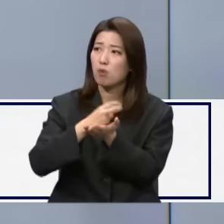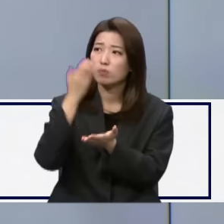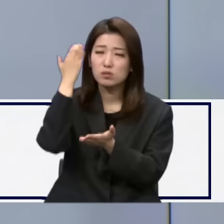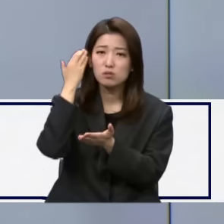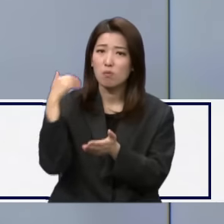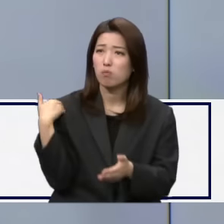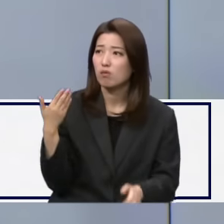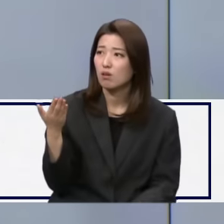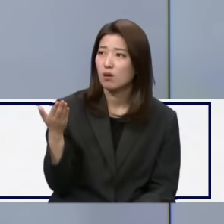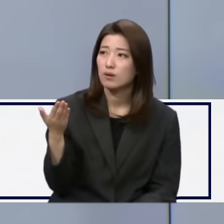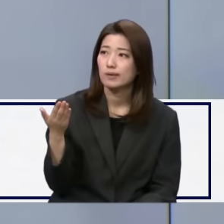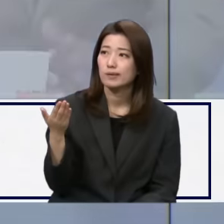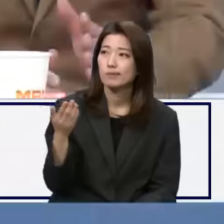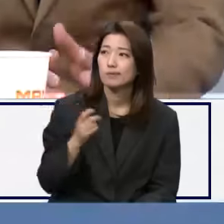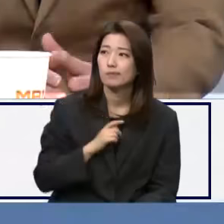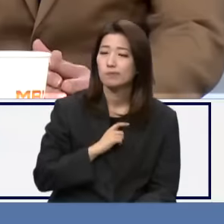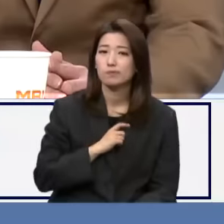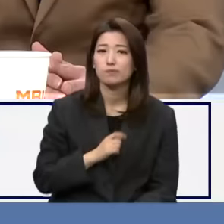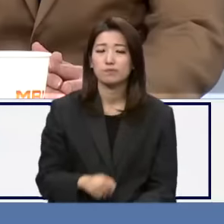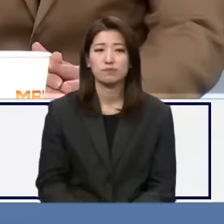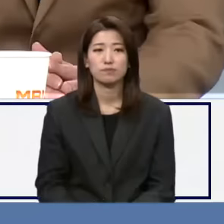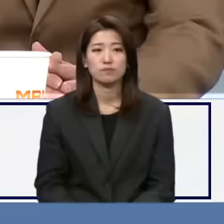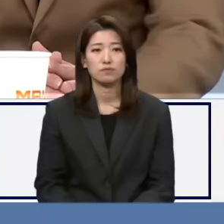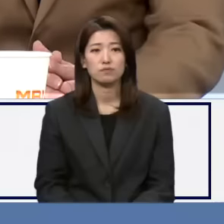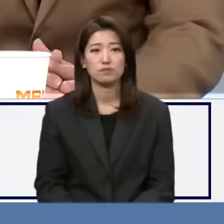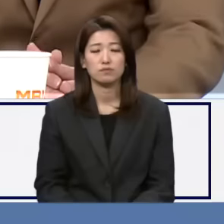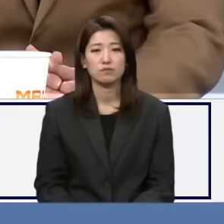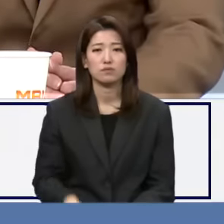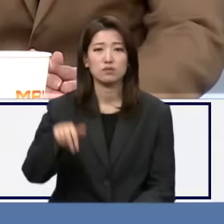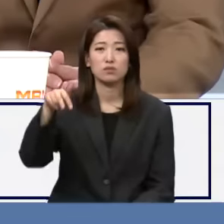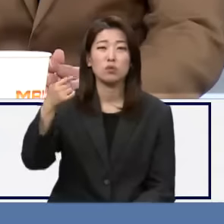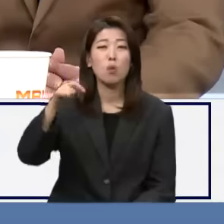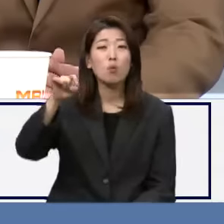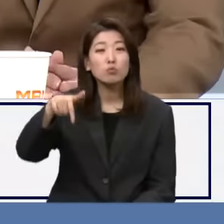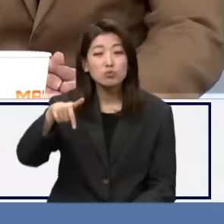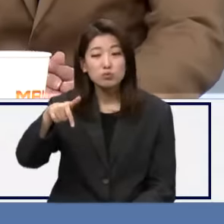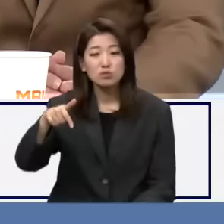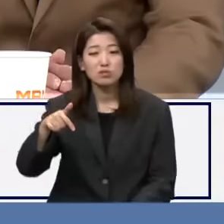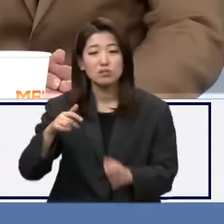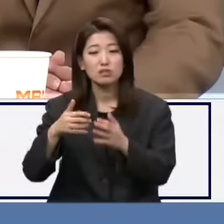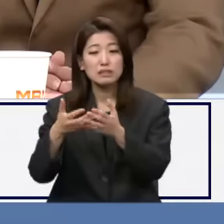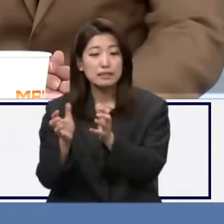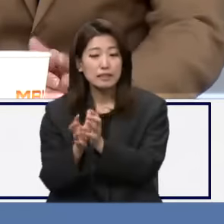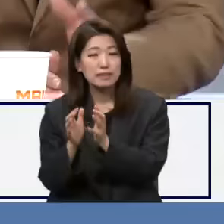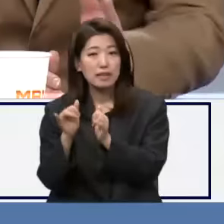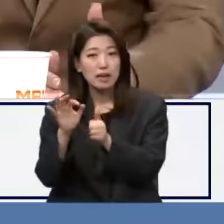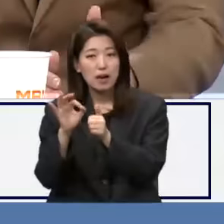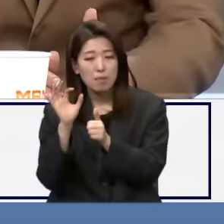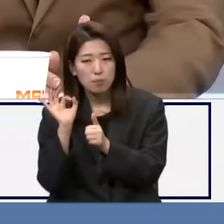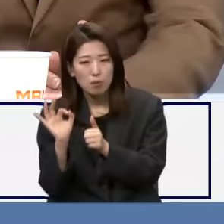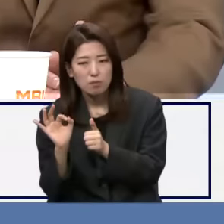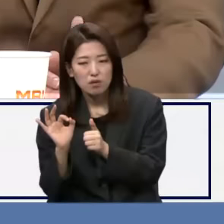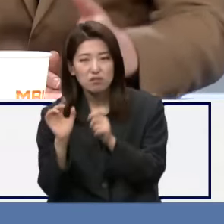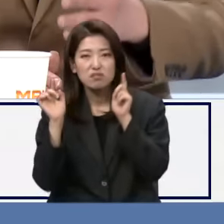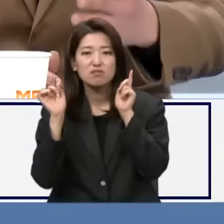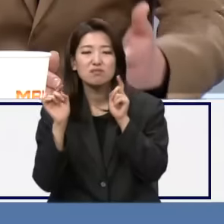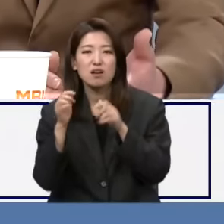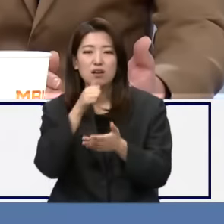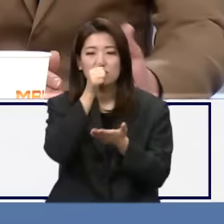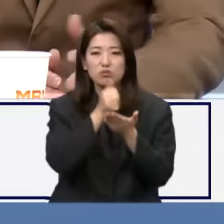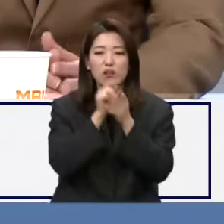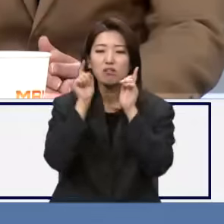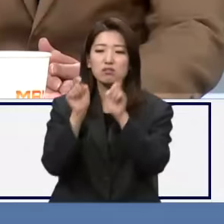조국 혁신당 지금 인적 구성 자체가 범죄자들이 모여 있지 않겠습니까 범죄 혐의자들 신장식 변호사 이미 뭐